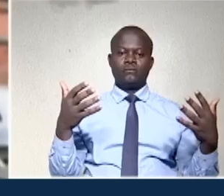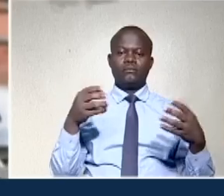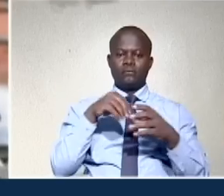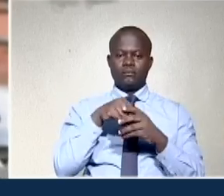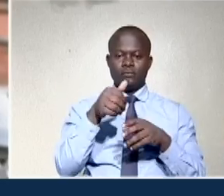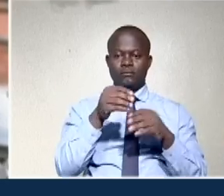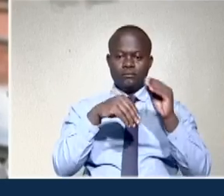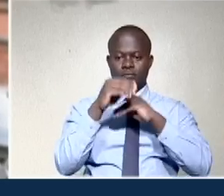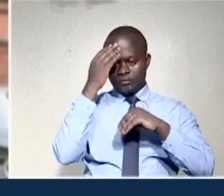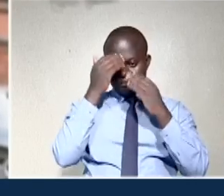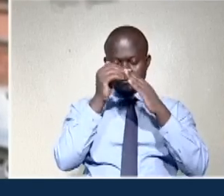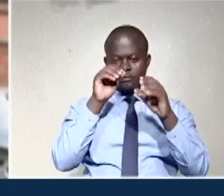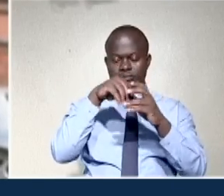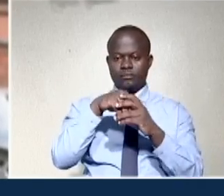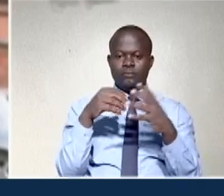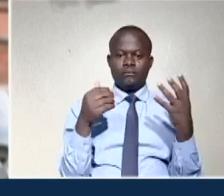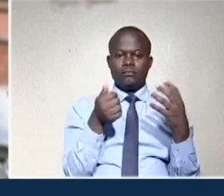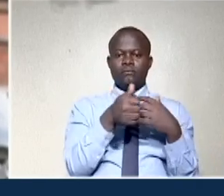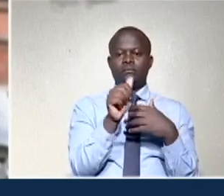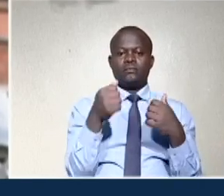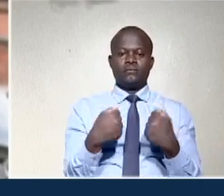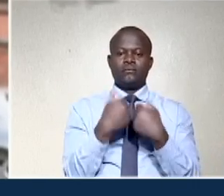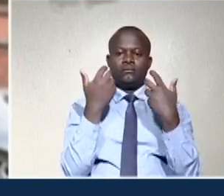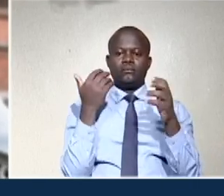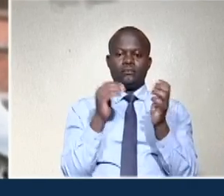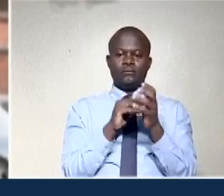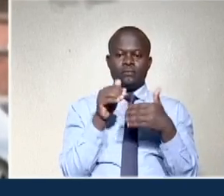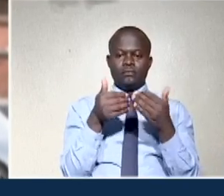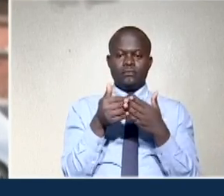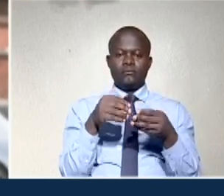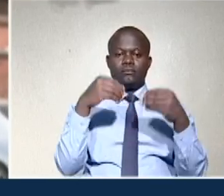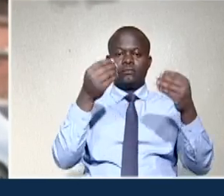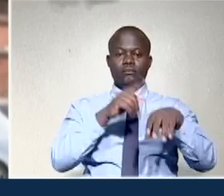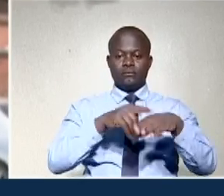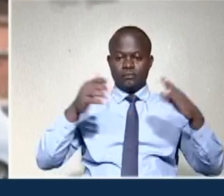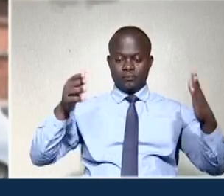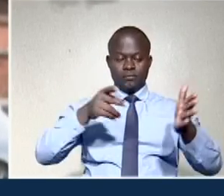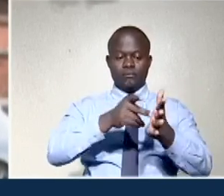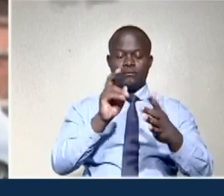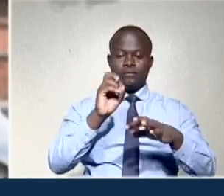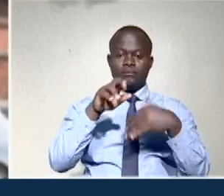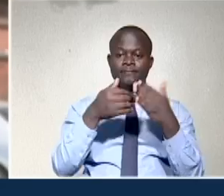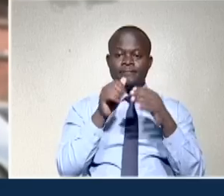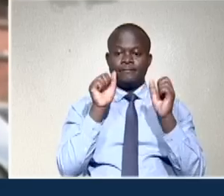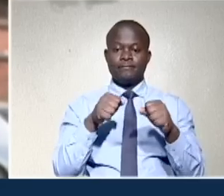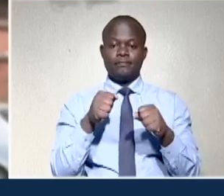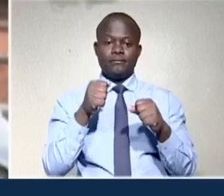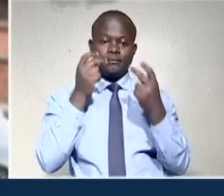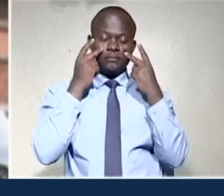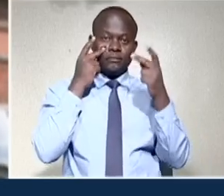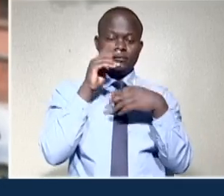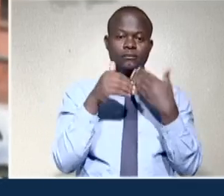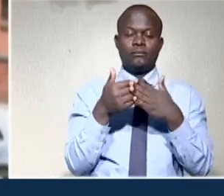muri ubwo bucuruzi kubera ko harimo ayo ma risk. Noneho rero no gutanga grace period cyangwa se kuba batanga